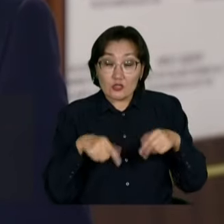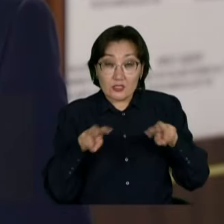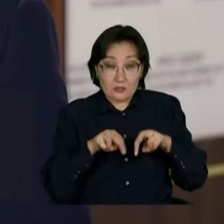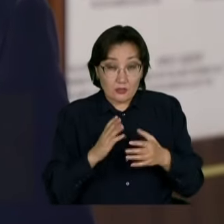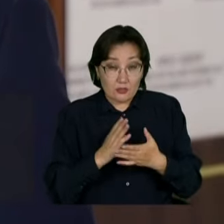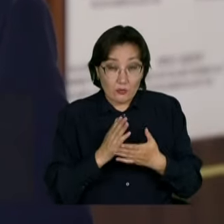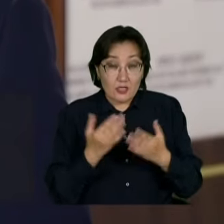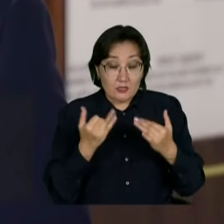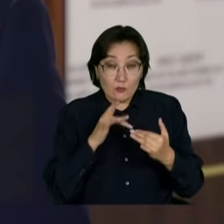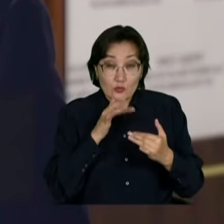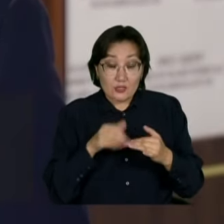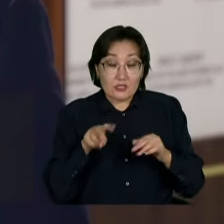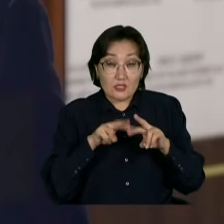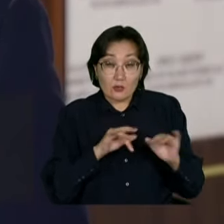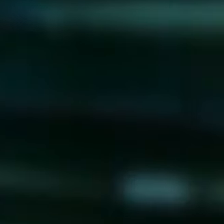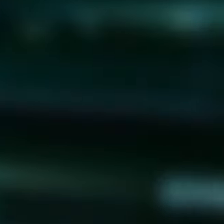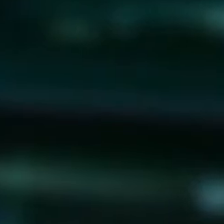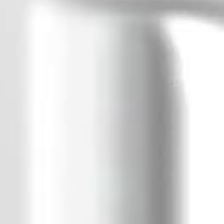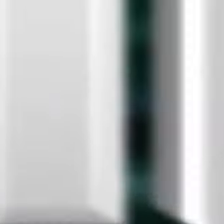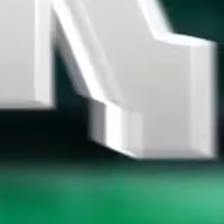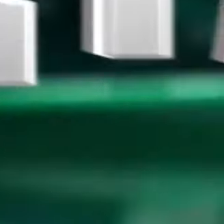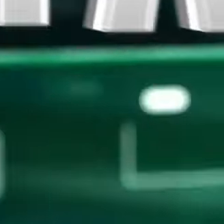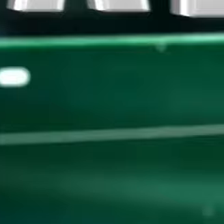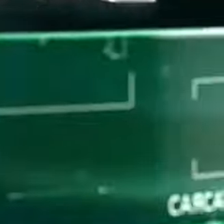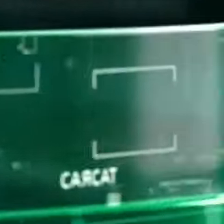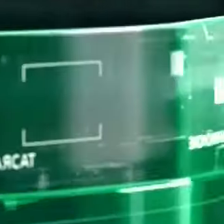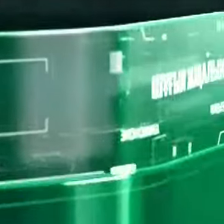Қазіргі уақытта тергеу жалғасуда.